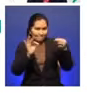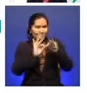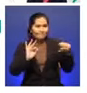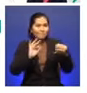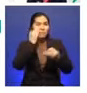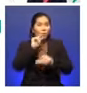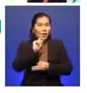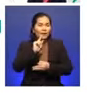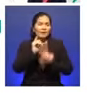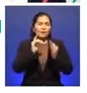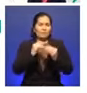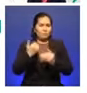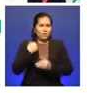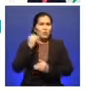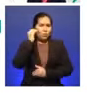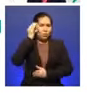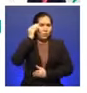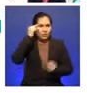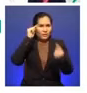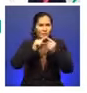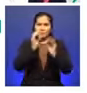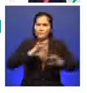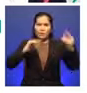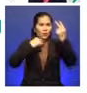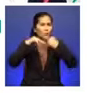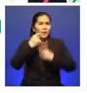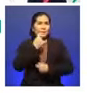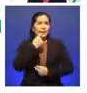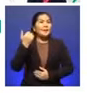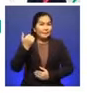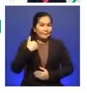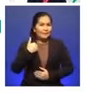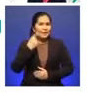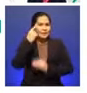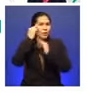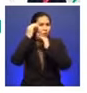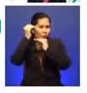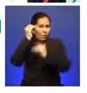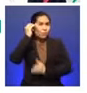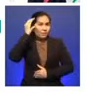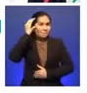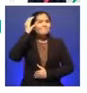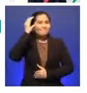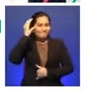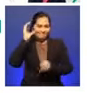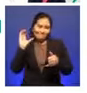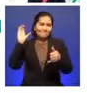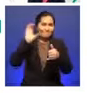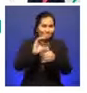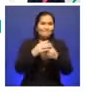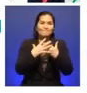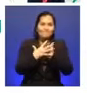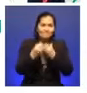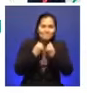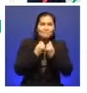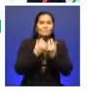ามีความรู้เขาเห็นความสำคัญของการดูแลสุขภาพช่องปากมีความหวังที่จะนำความรู้ที่ได้ไปบอกกับคนที่เ